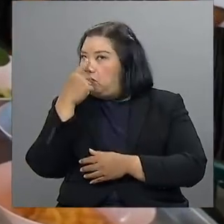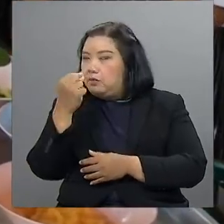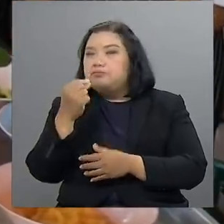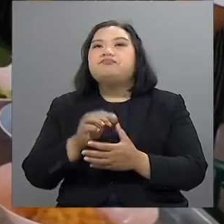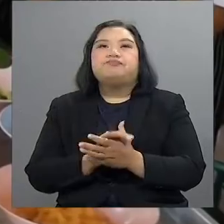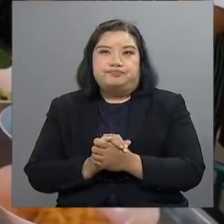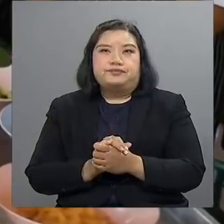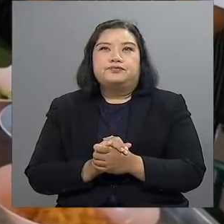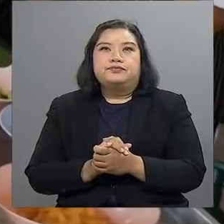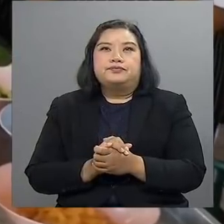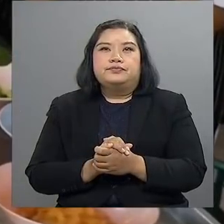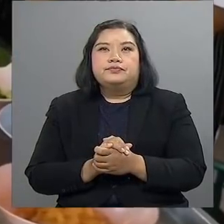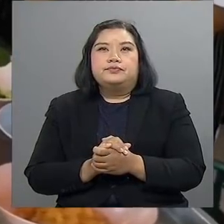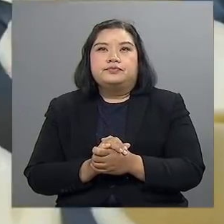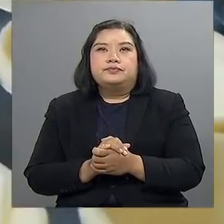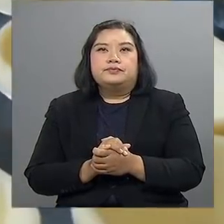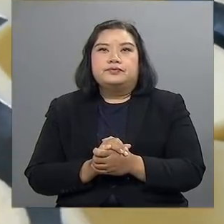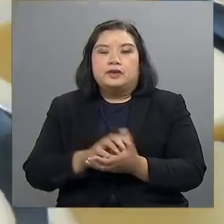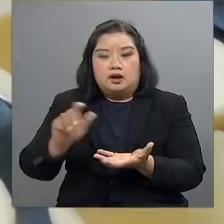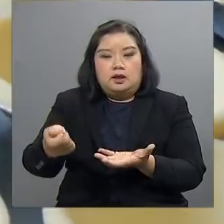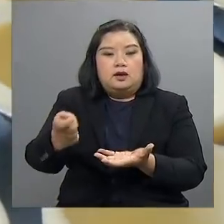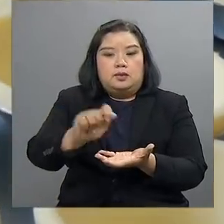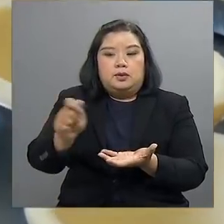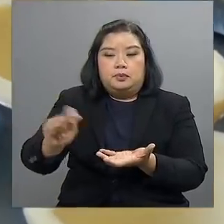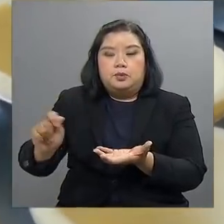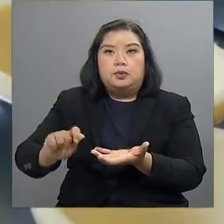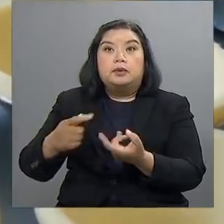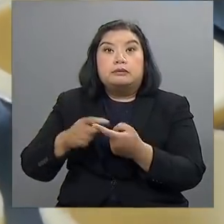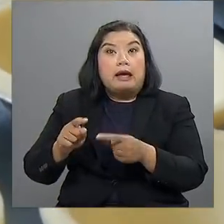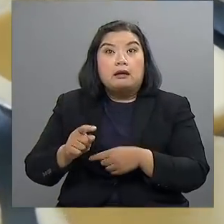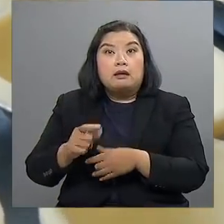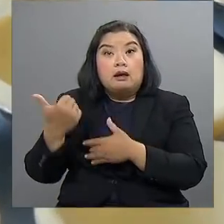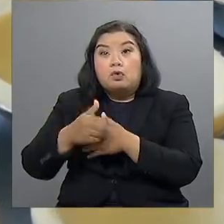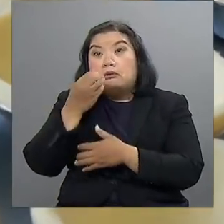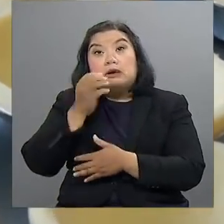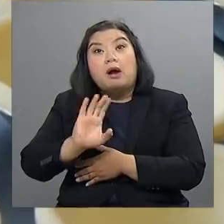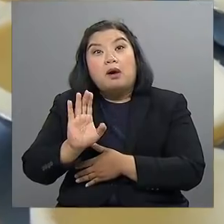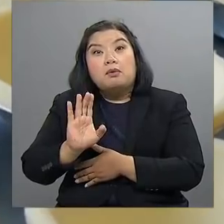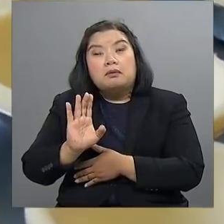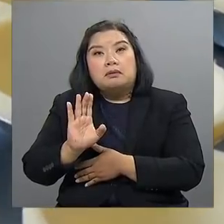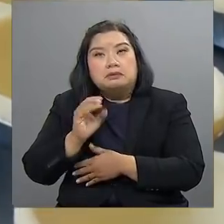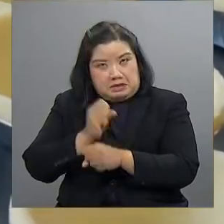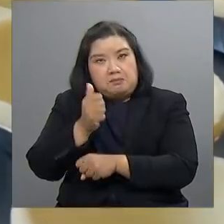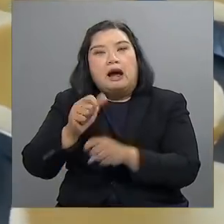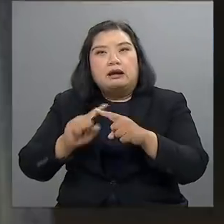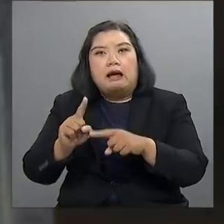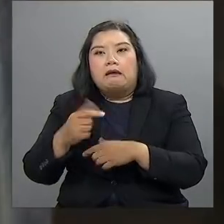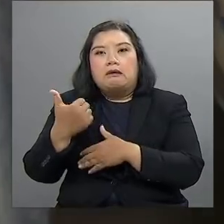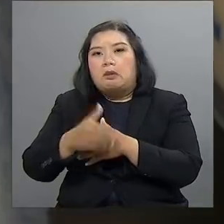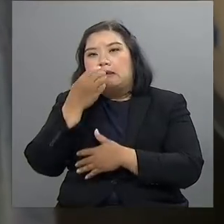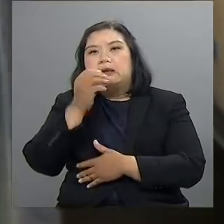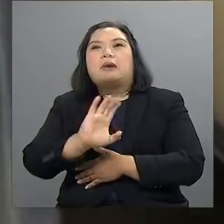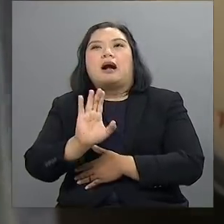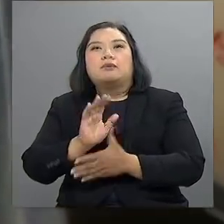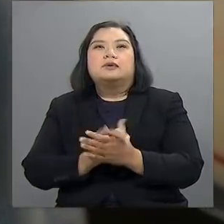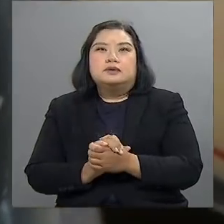กอรี่เป็นนี่ ใช่ทำเบเกอรี่ เป็นคนทำเบเกอรี่ที่ไม่กินเบเกอรี่งง เคยทำเบเกอรี่ขายอะคุณผู้ชมใช่ ส่งไปขายดาวอังค